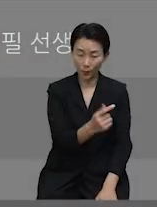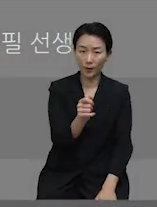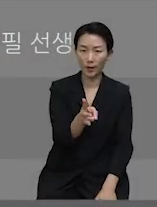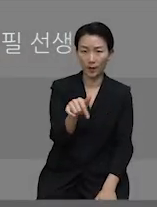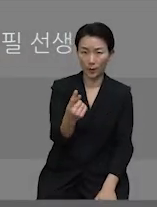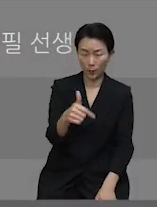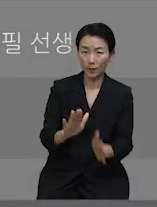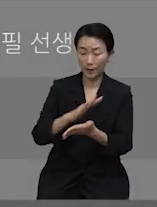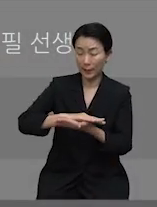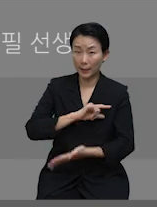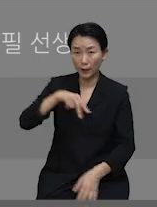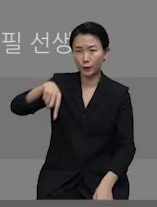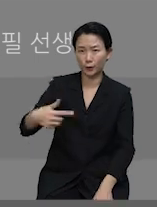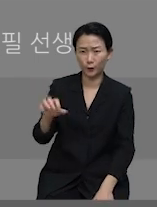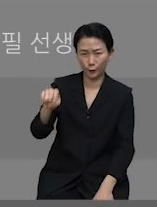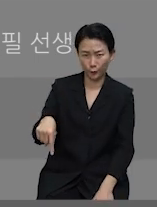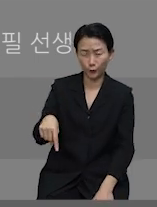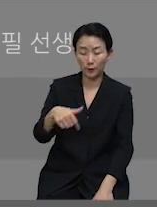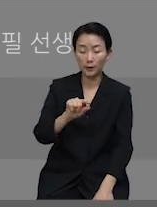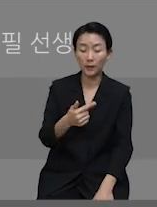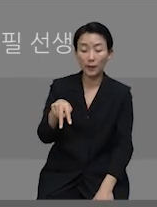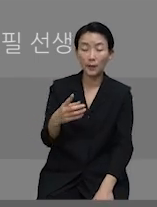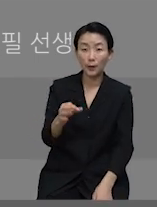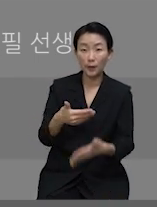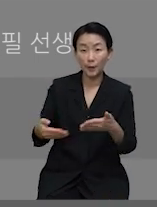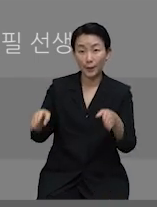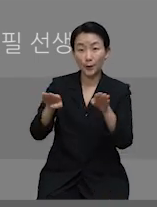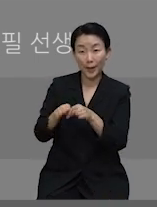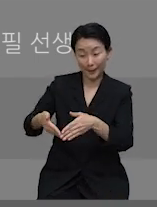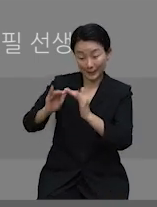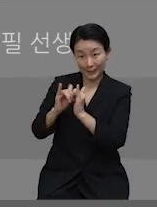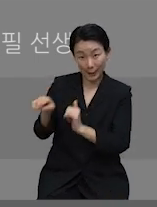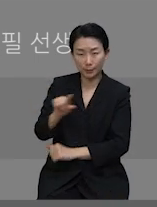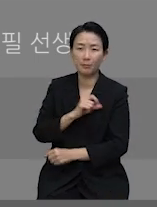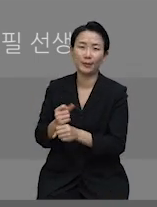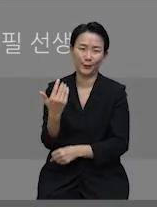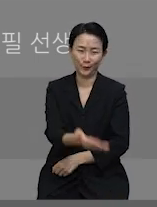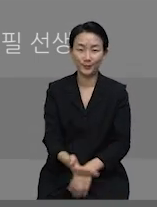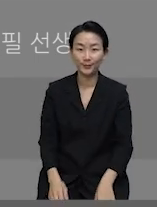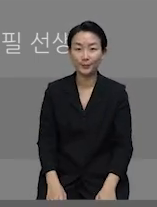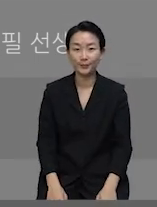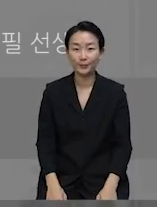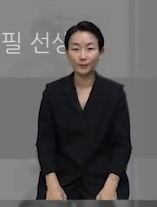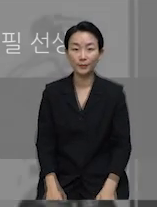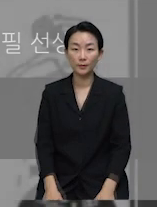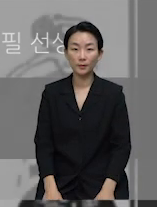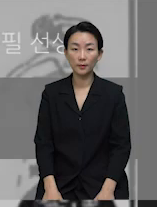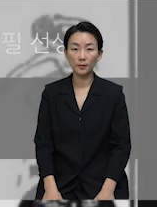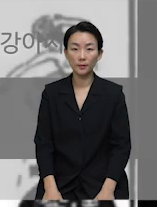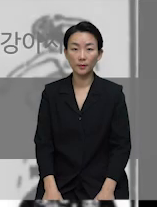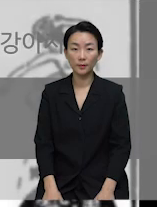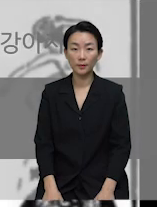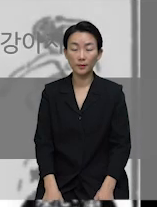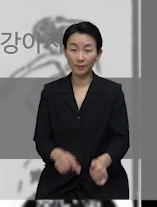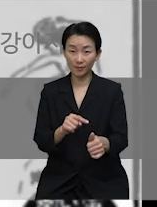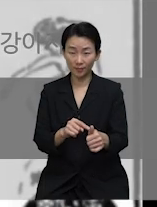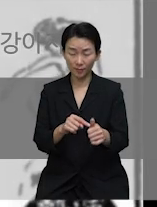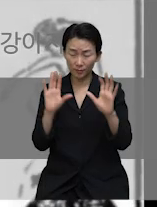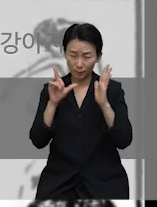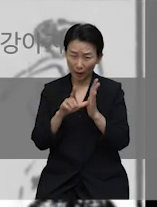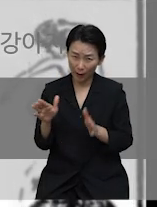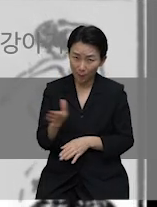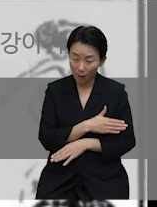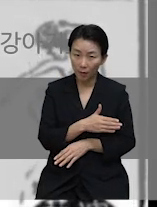호인 해곡과 필명 순우는 간송미술관을 세운 간송전영필 선생께서 지어준 것입니다.